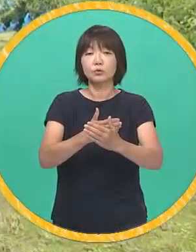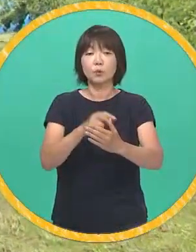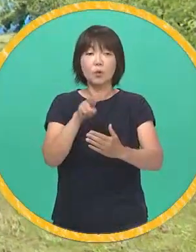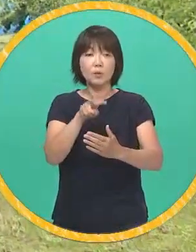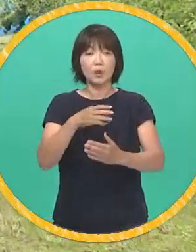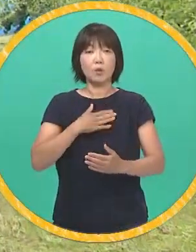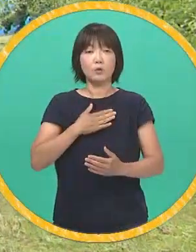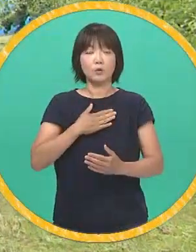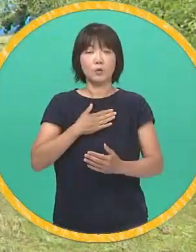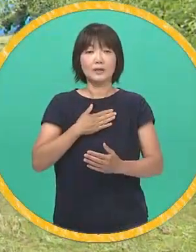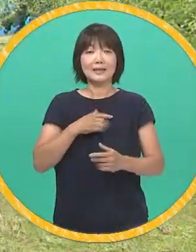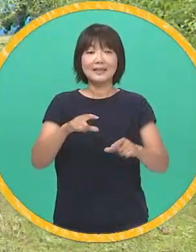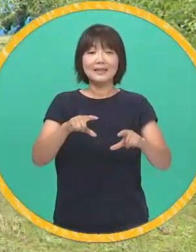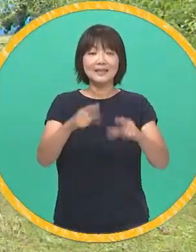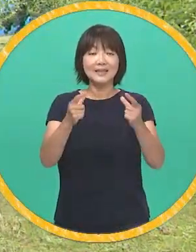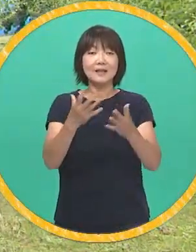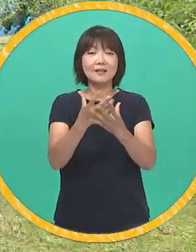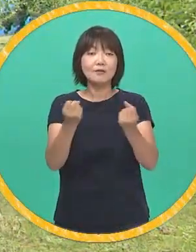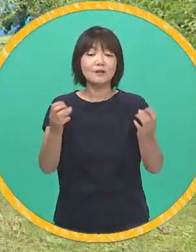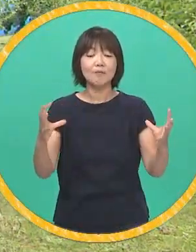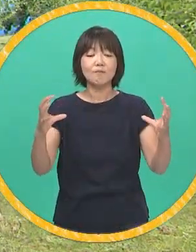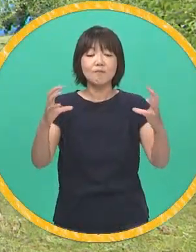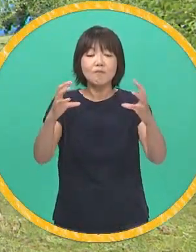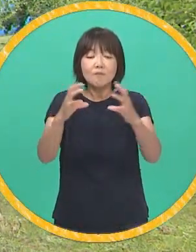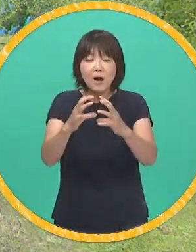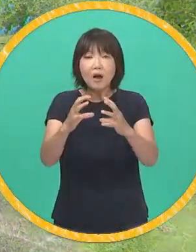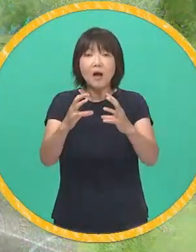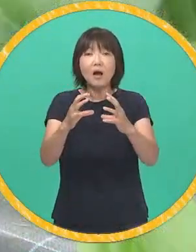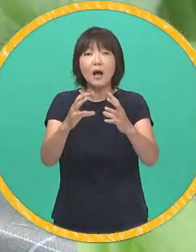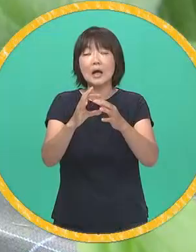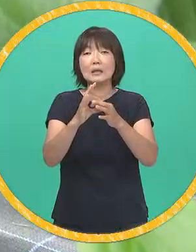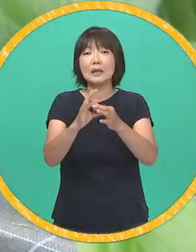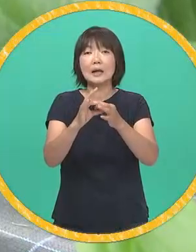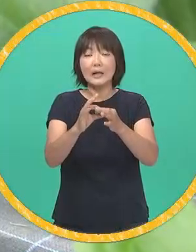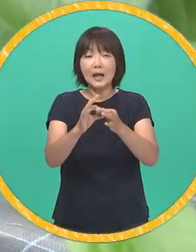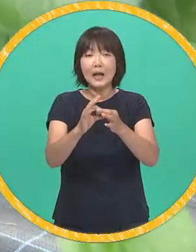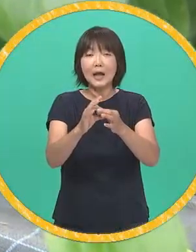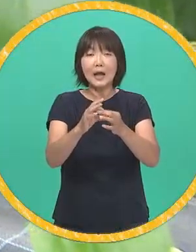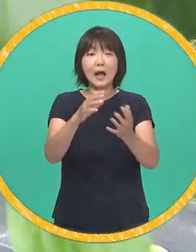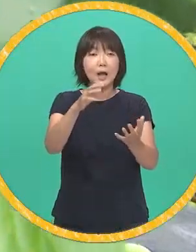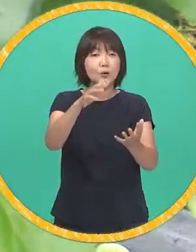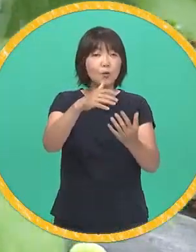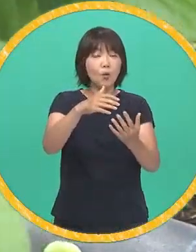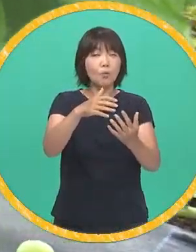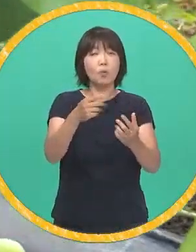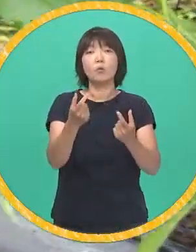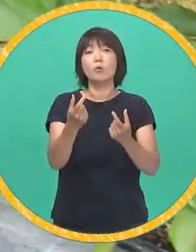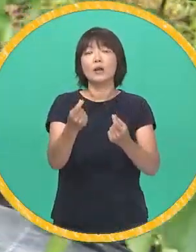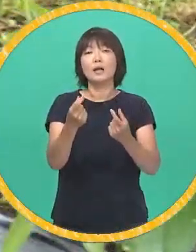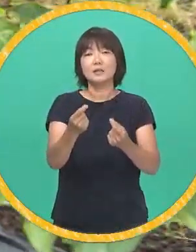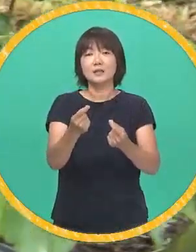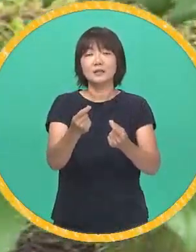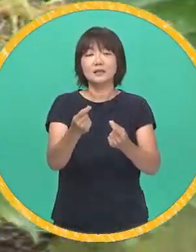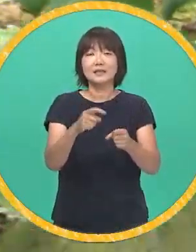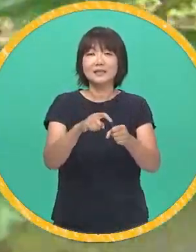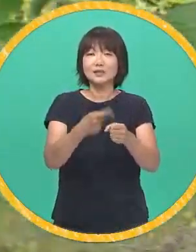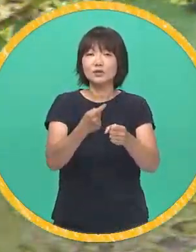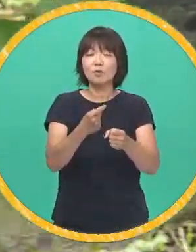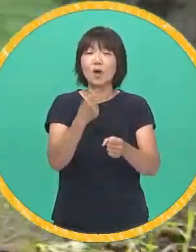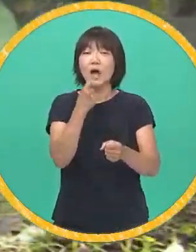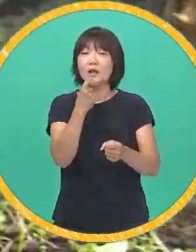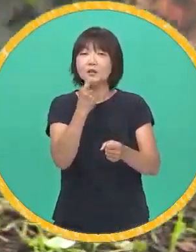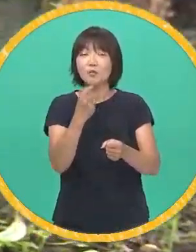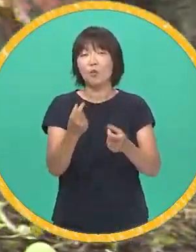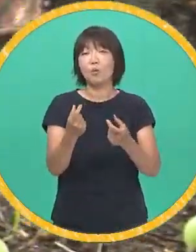分かる通りたくさんの木を小さい面積に飢えているのでまあ収穫量も変わらないですしまーみの品質も変わら